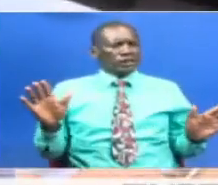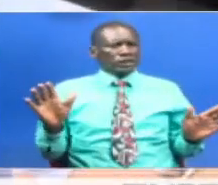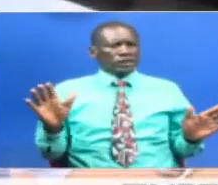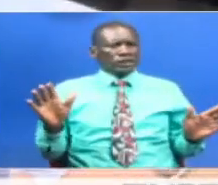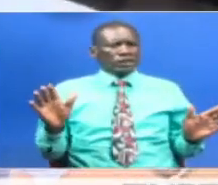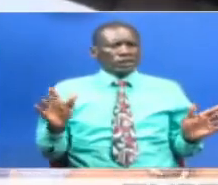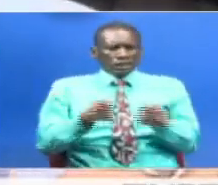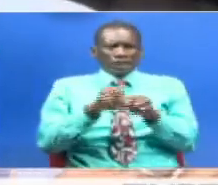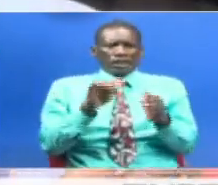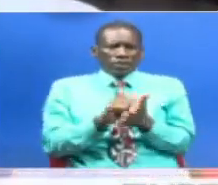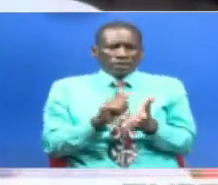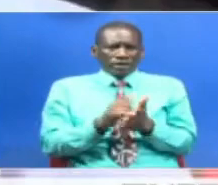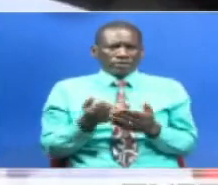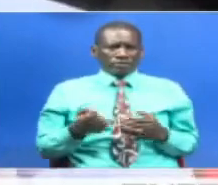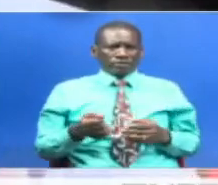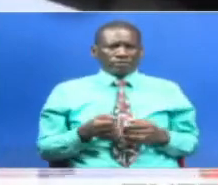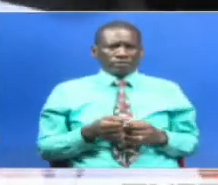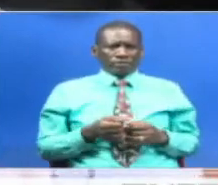hivyo.